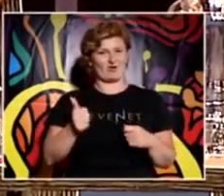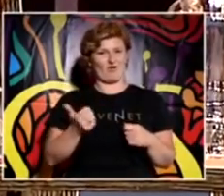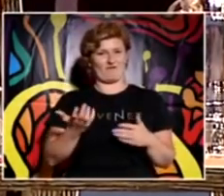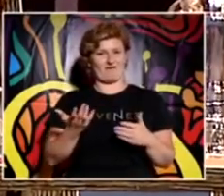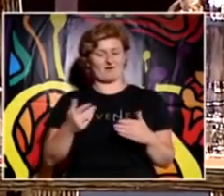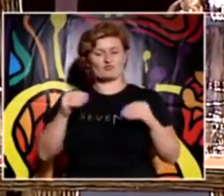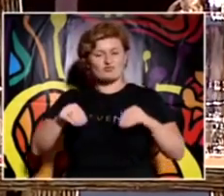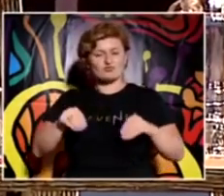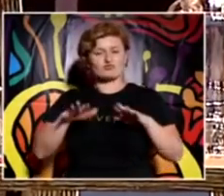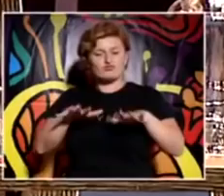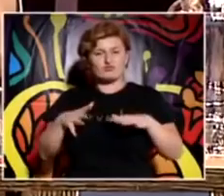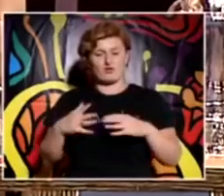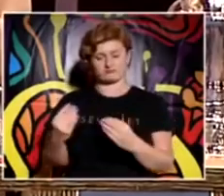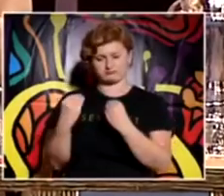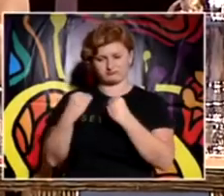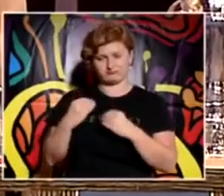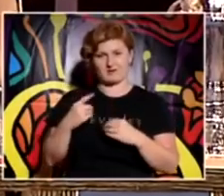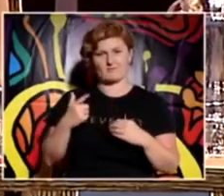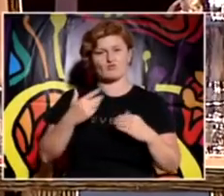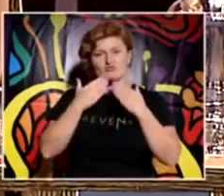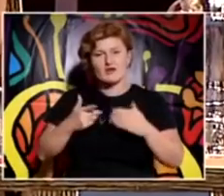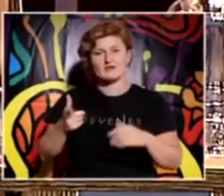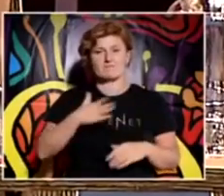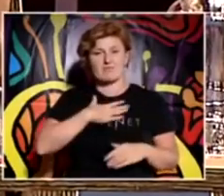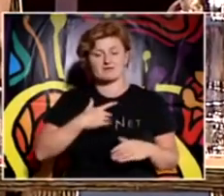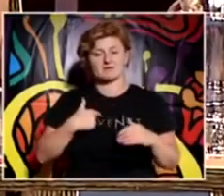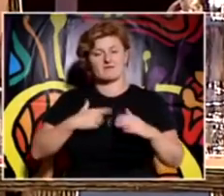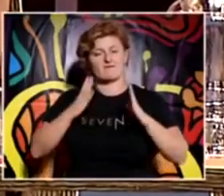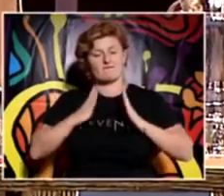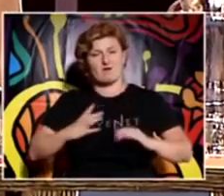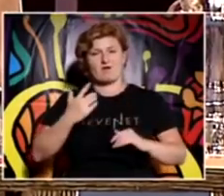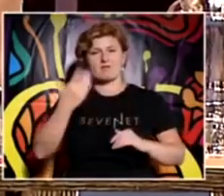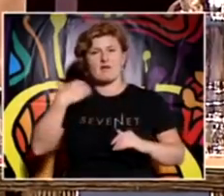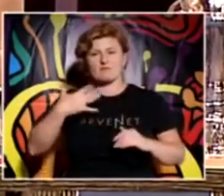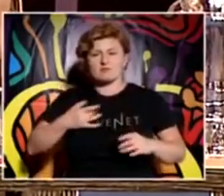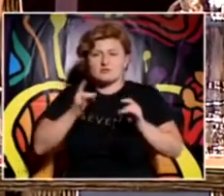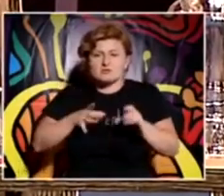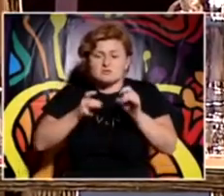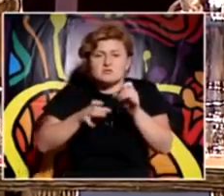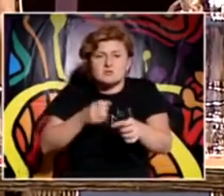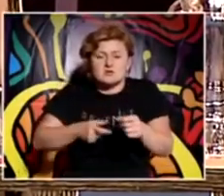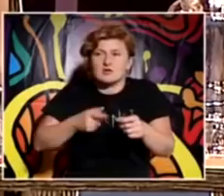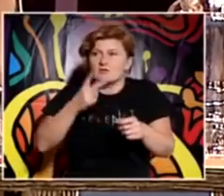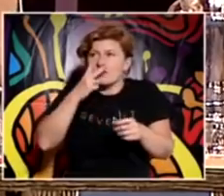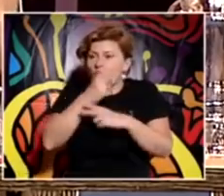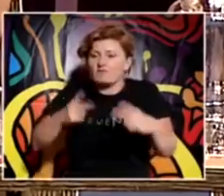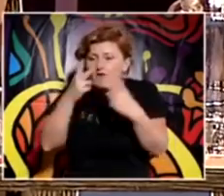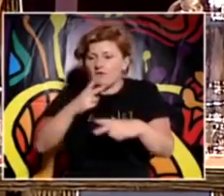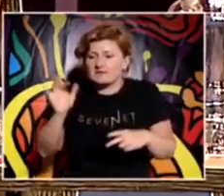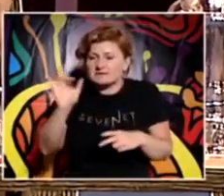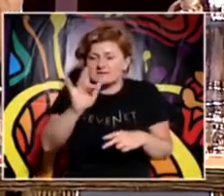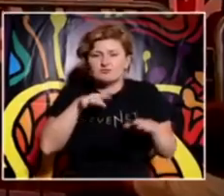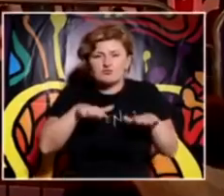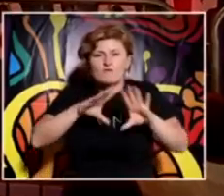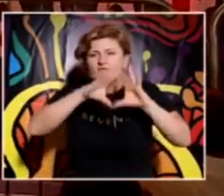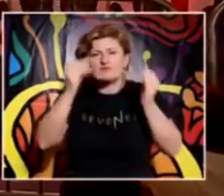nauczyliśmy, bo dzięki temu zwalniamy trochę. Kiedyś strasznie goniliśmy, odhaczaliśmy kolejne atrakcje, chcieliśmy